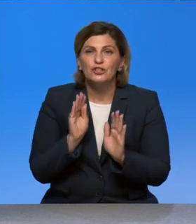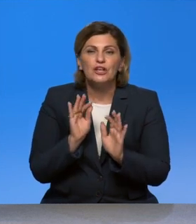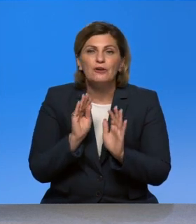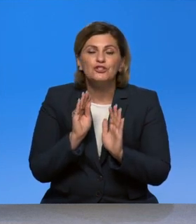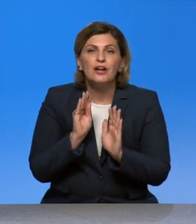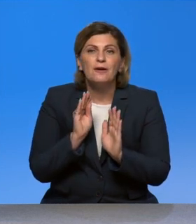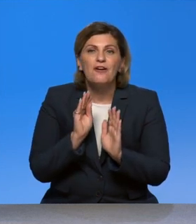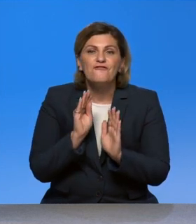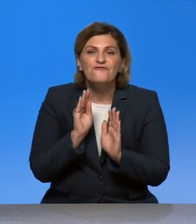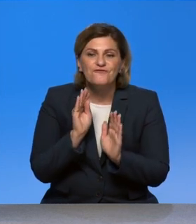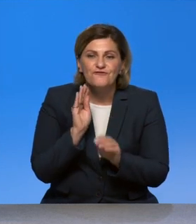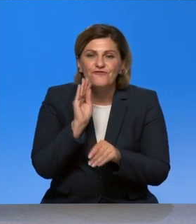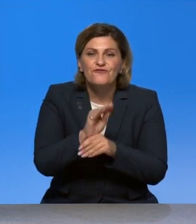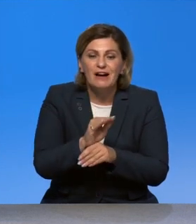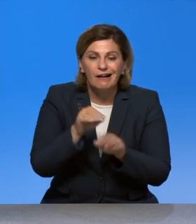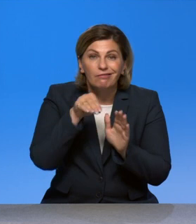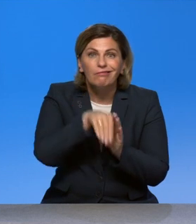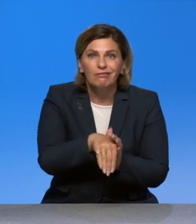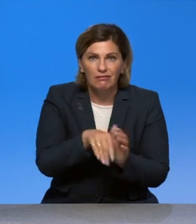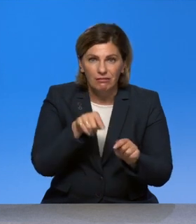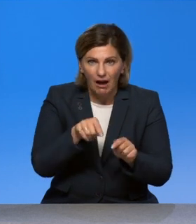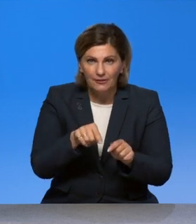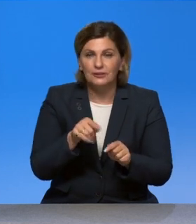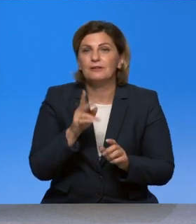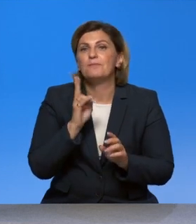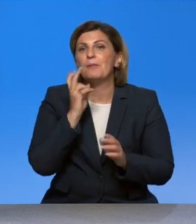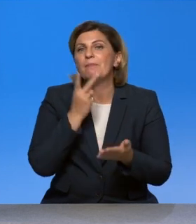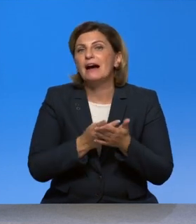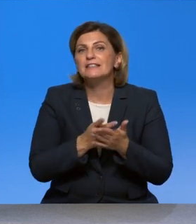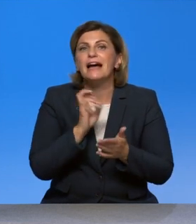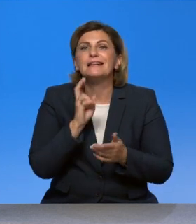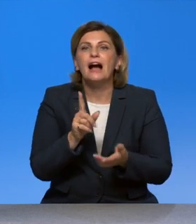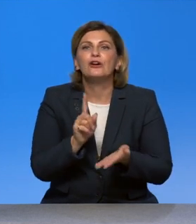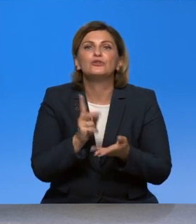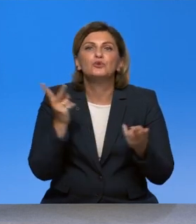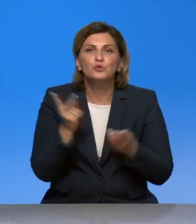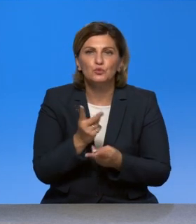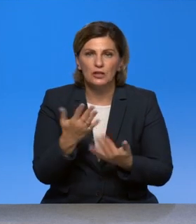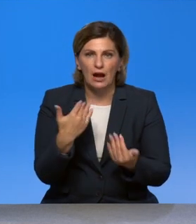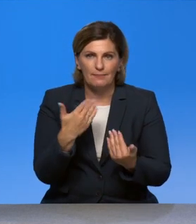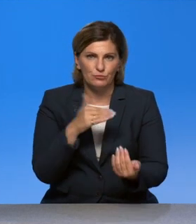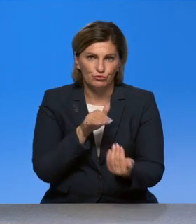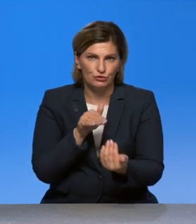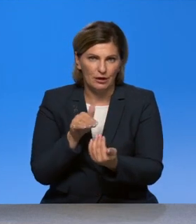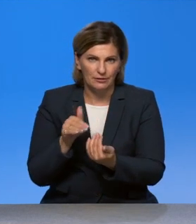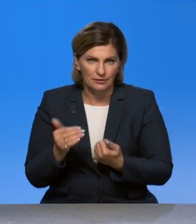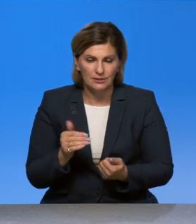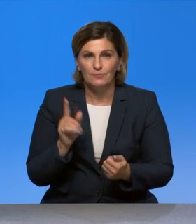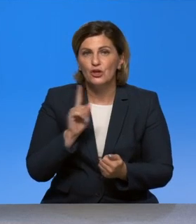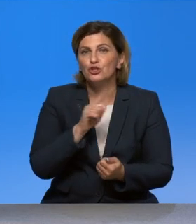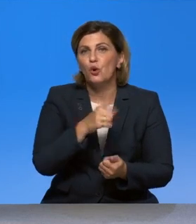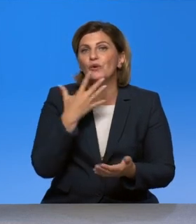чтобы показать, каким образом надо входить в контакт с людьми. Вот ему Лев Николаевич Толстой это написал насчет этого, что, конечно, вы своим примером,